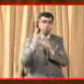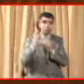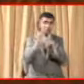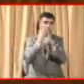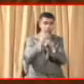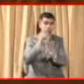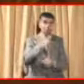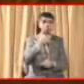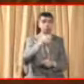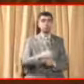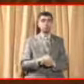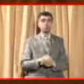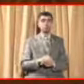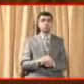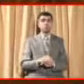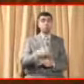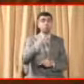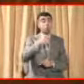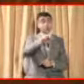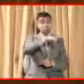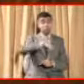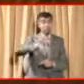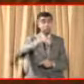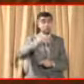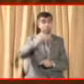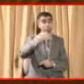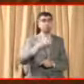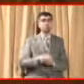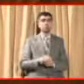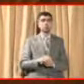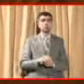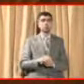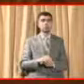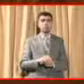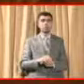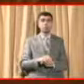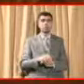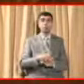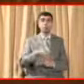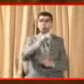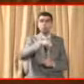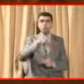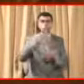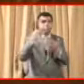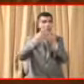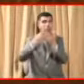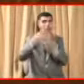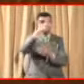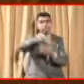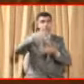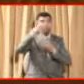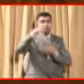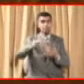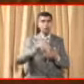اللي يمكن لي نأكد لكم السيدات والسادة النواب ومن خلالكم للرأي العام أن الحكومة أخذت